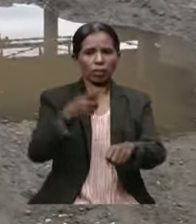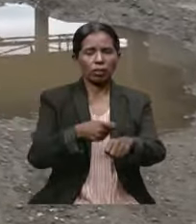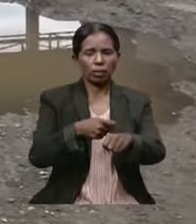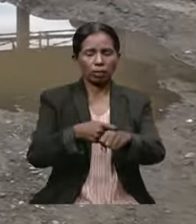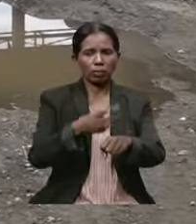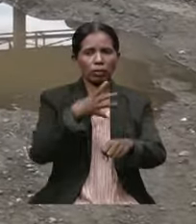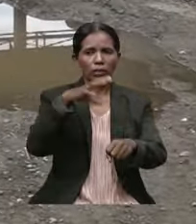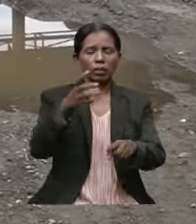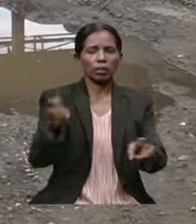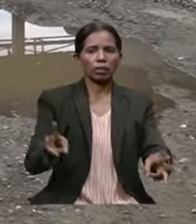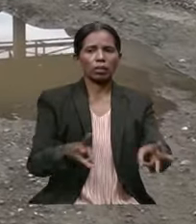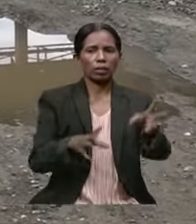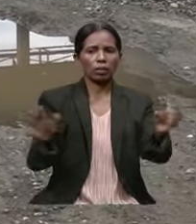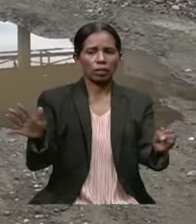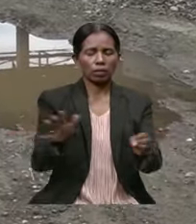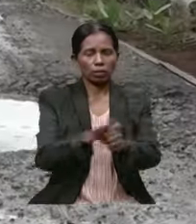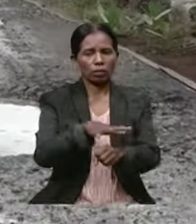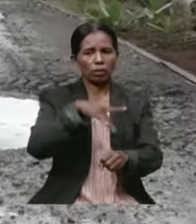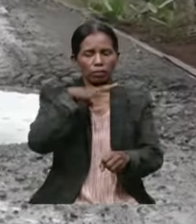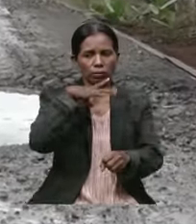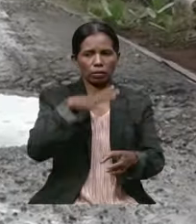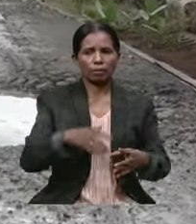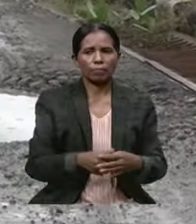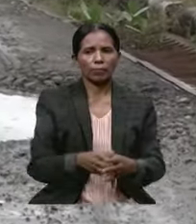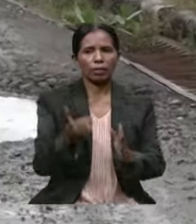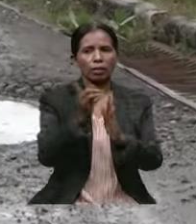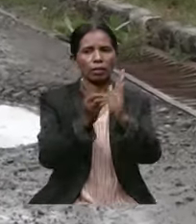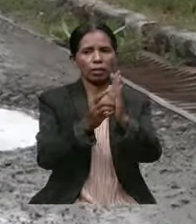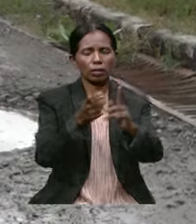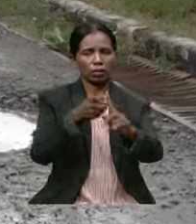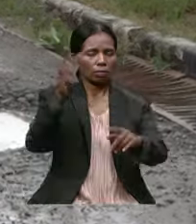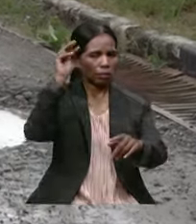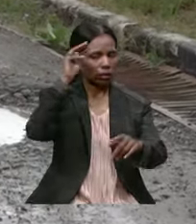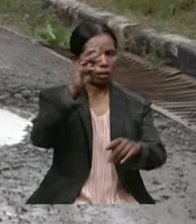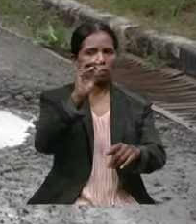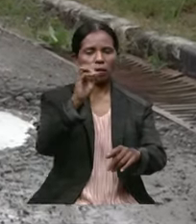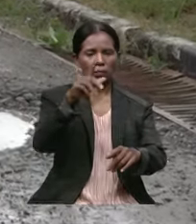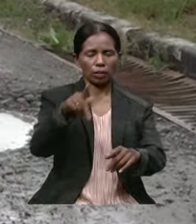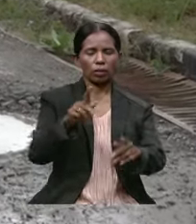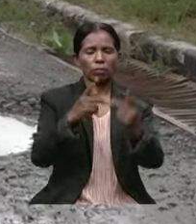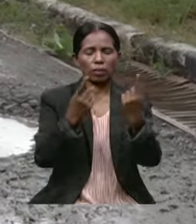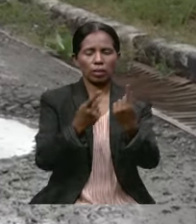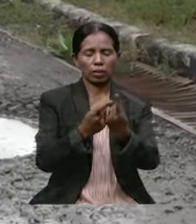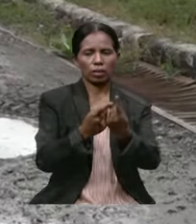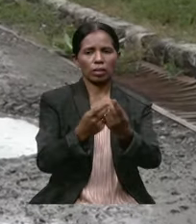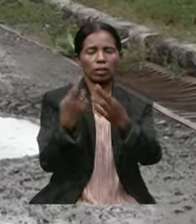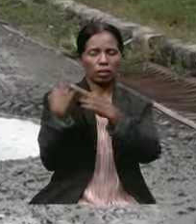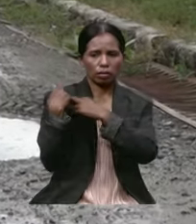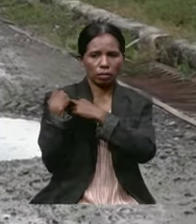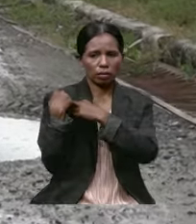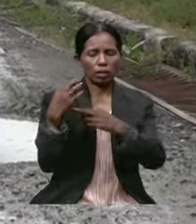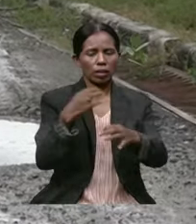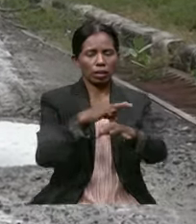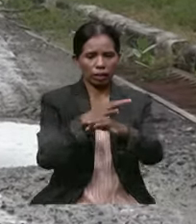loran estrada refere na kono ho rairahun. Tu irdaru susi Ministeri Obras Publikas kompanya Romante mak responsabel ba manutensau